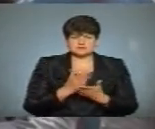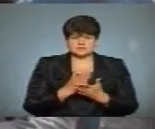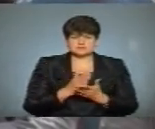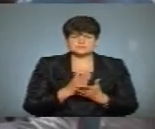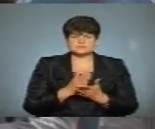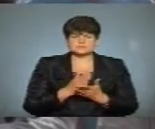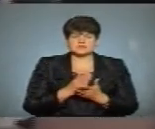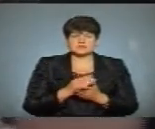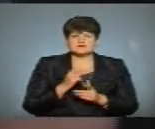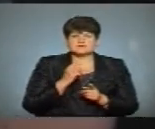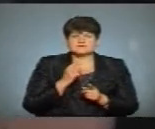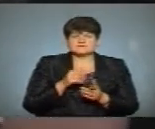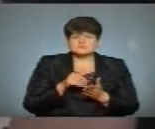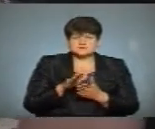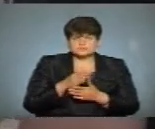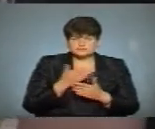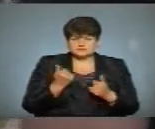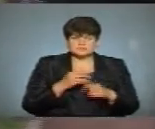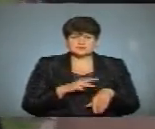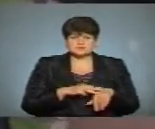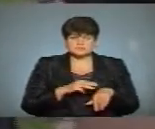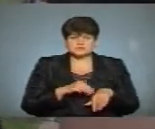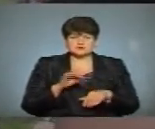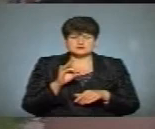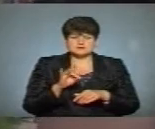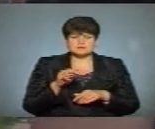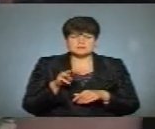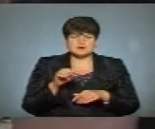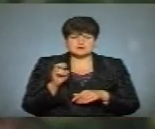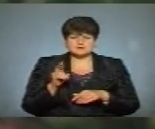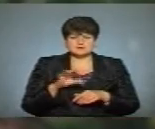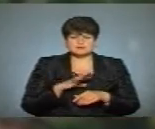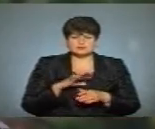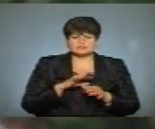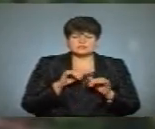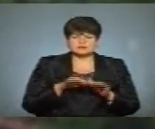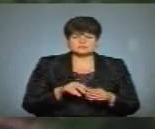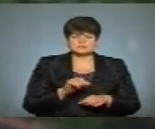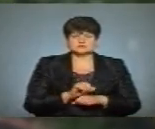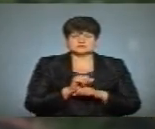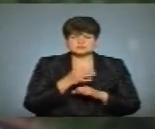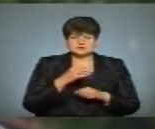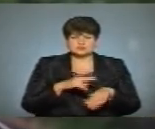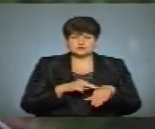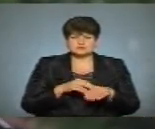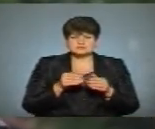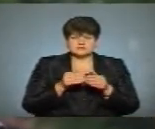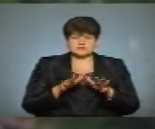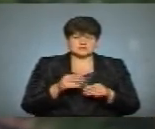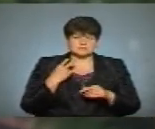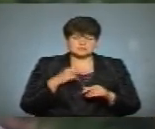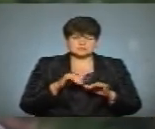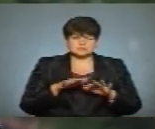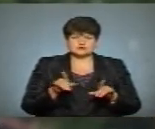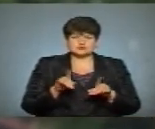Відмови немає. Правоохоронець Ростислав Марків, який був на акції протесту, повідомив, у поліції відкрили кримінальне